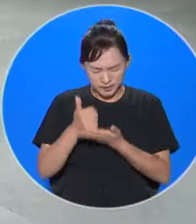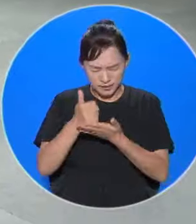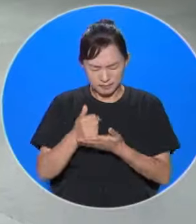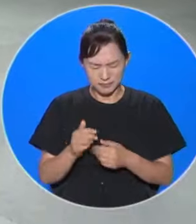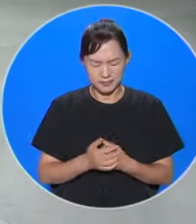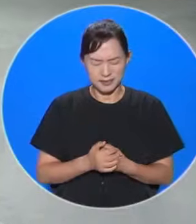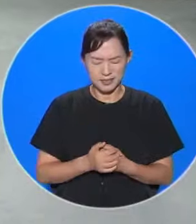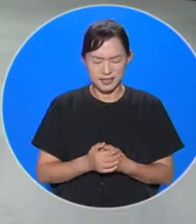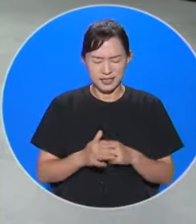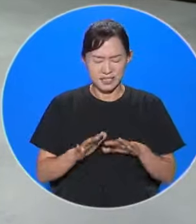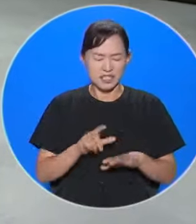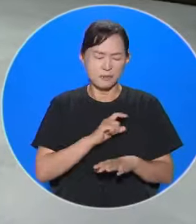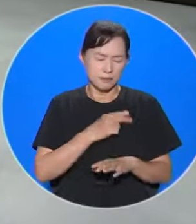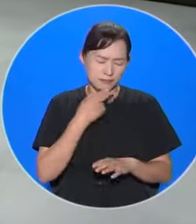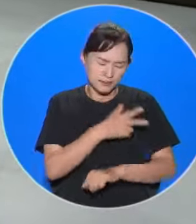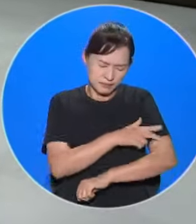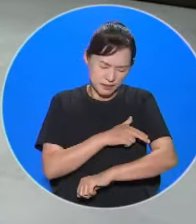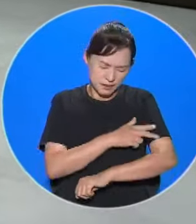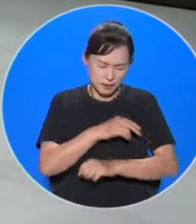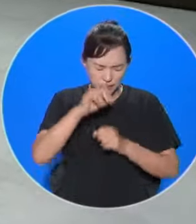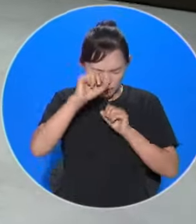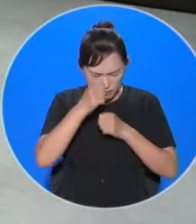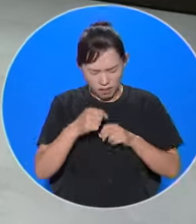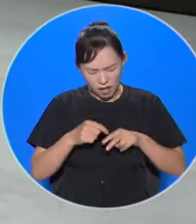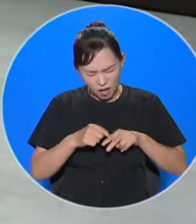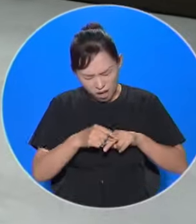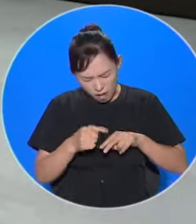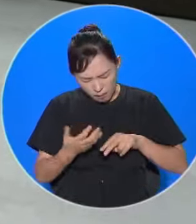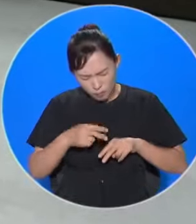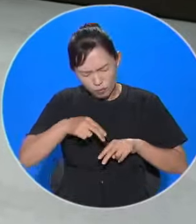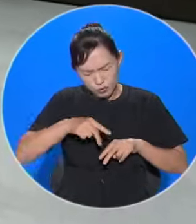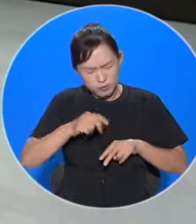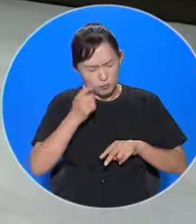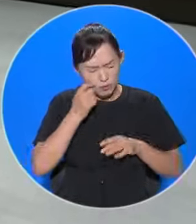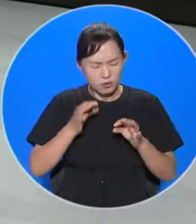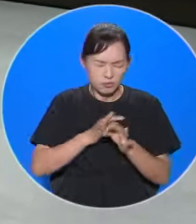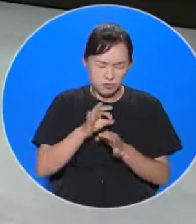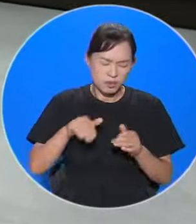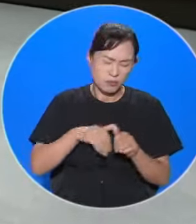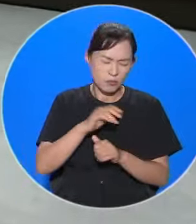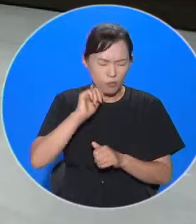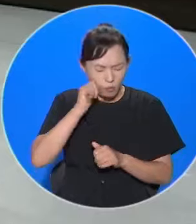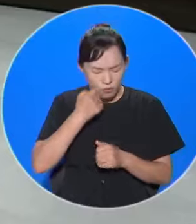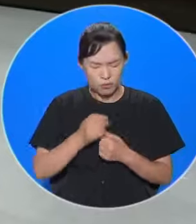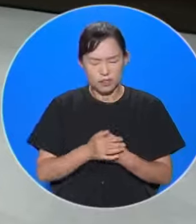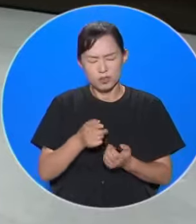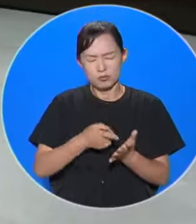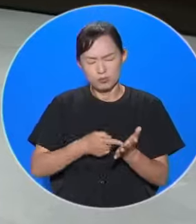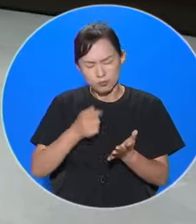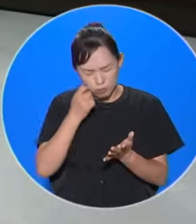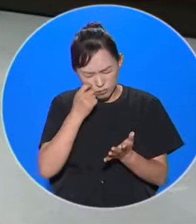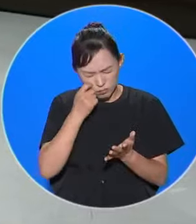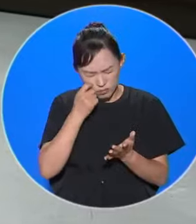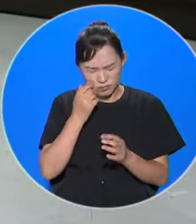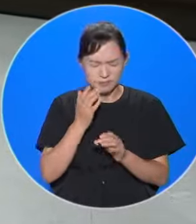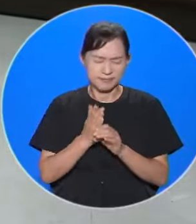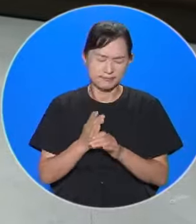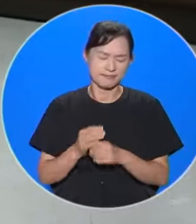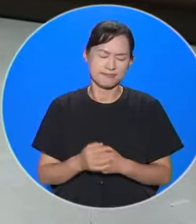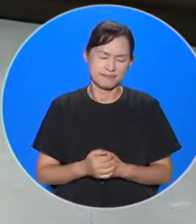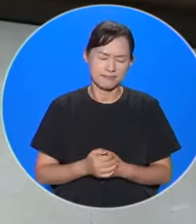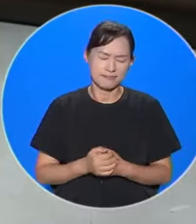이 시간 우리 익명의 집사님 무릎이 아파 걷지도 못하는데 경제적인 상황이 어려워 하나님 수술도 받지 못하는 가운데